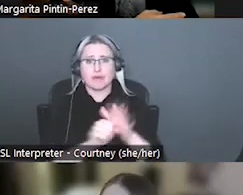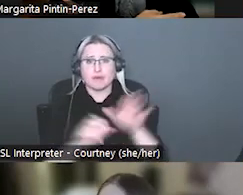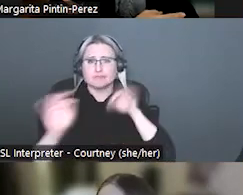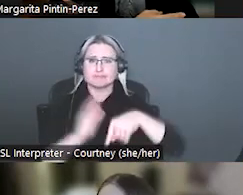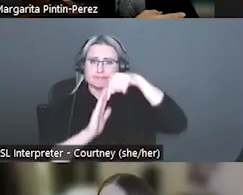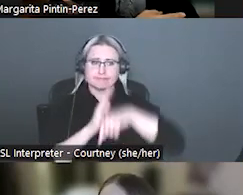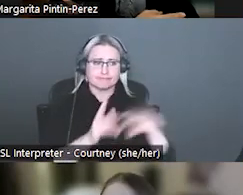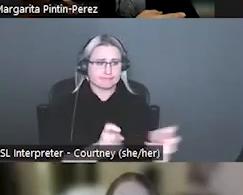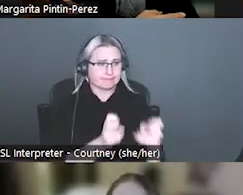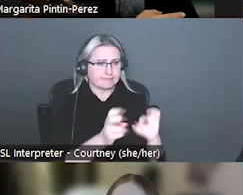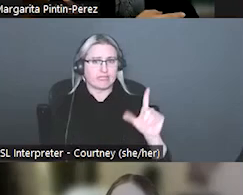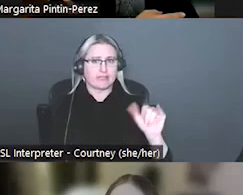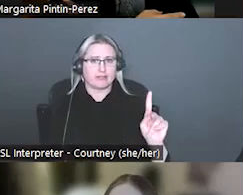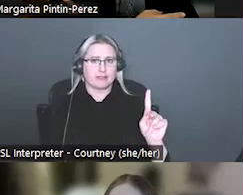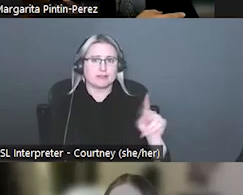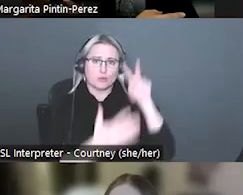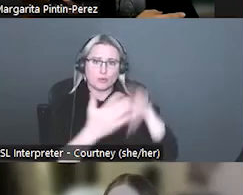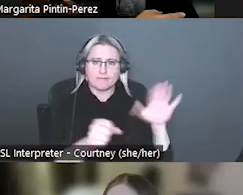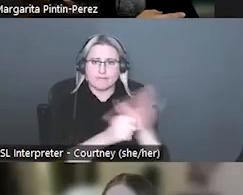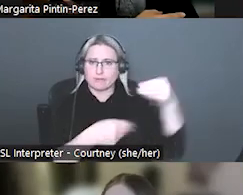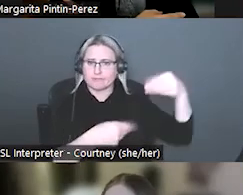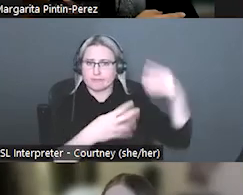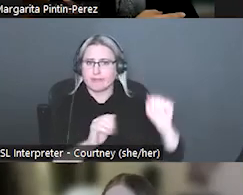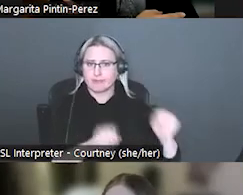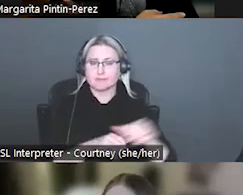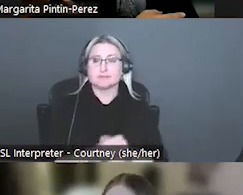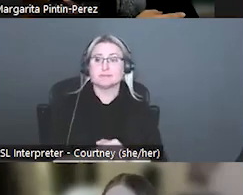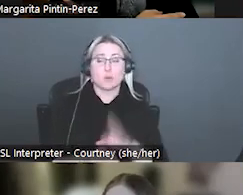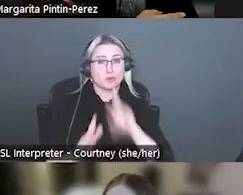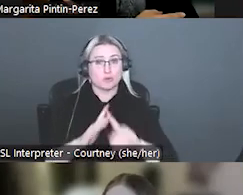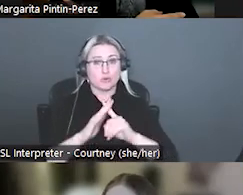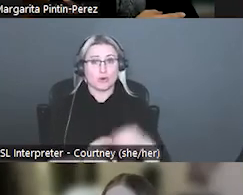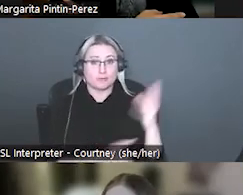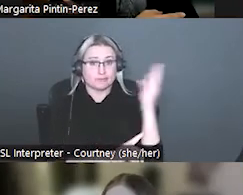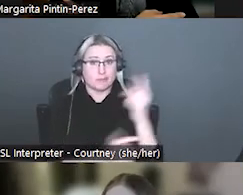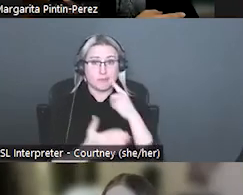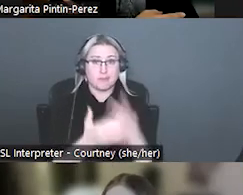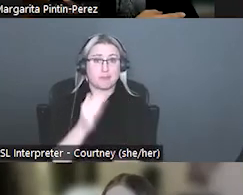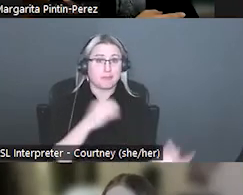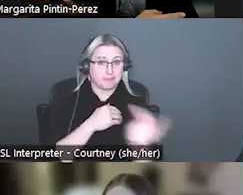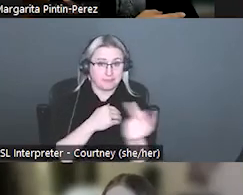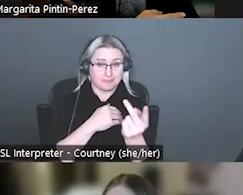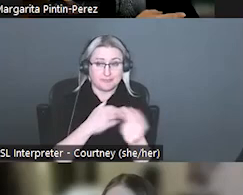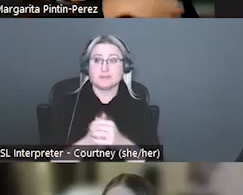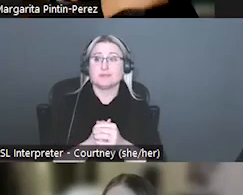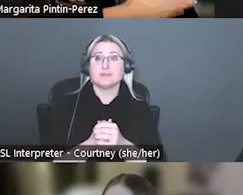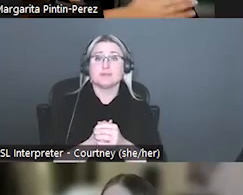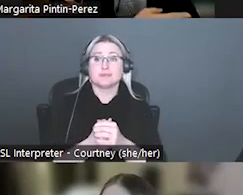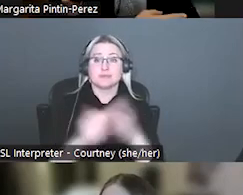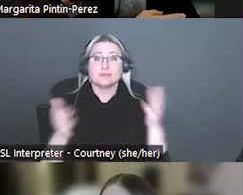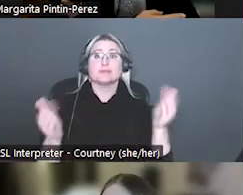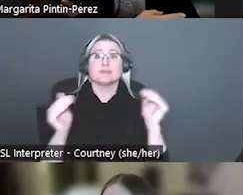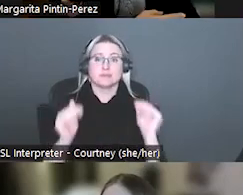biographie complète dans le lien que nous partageons dans le clavardage. Alors, nous allons commencer par une présentation de la part de Kelsey et